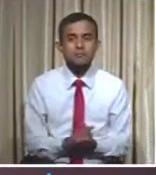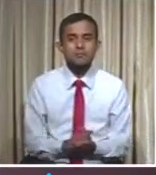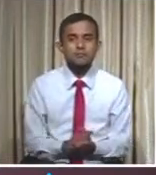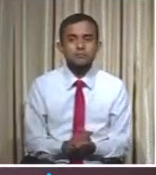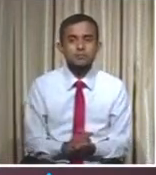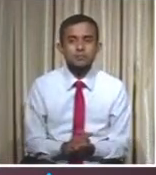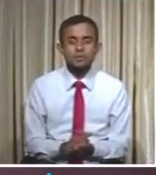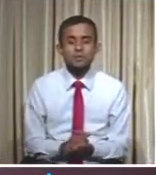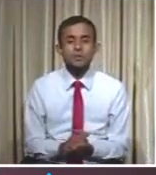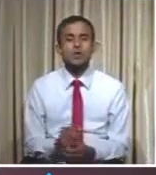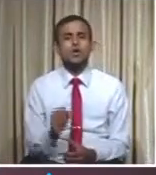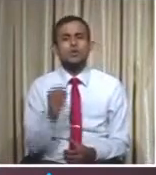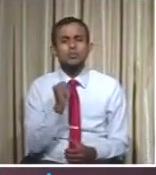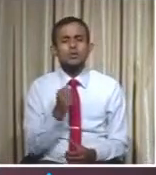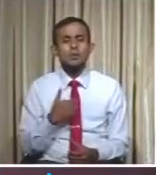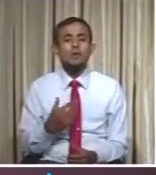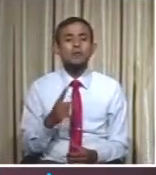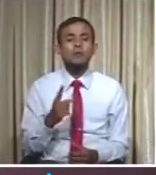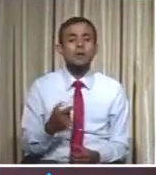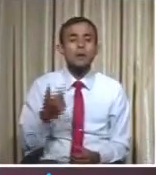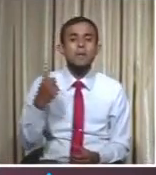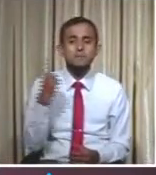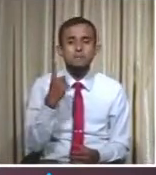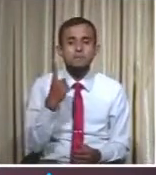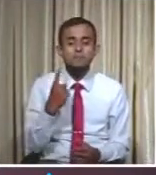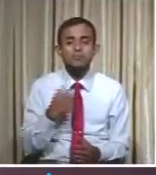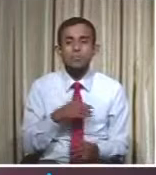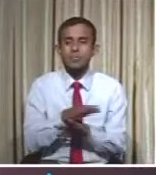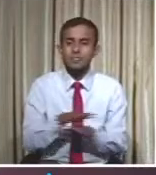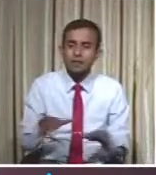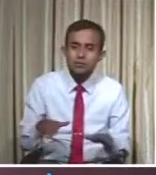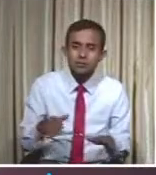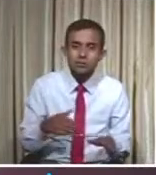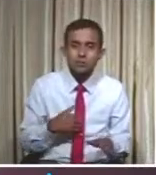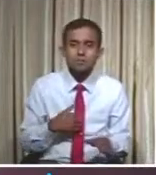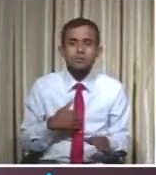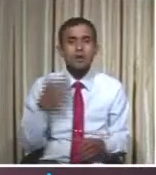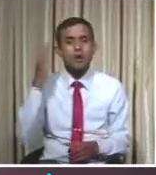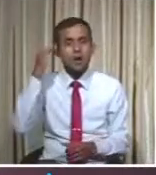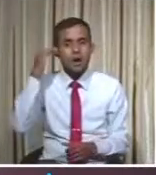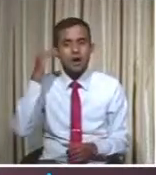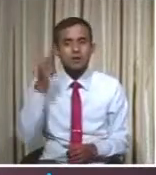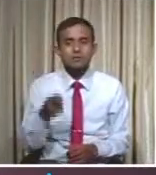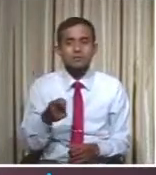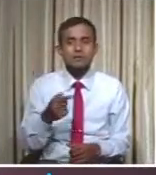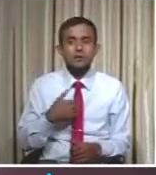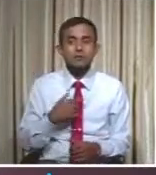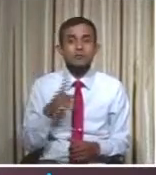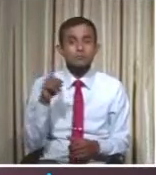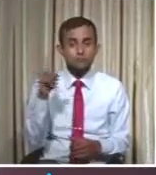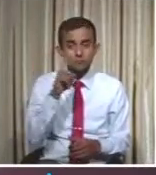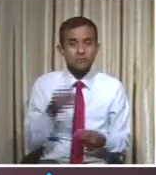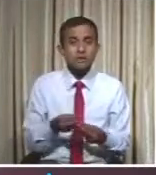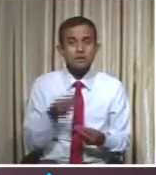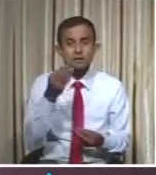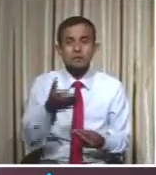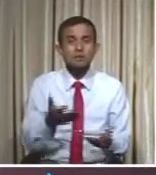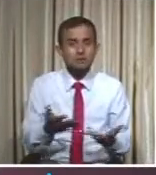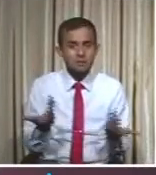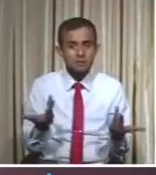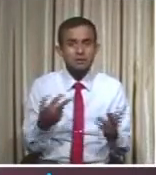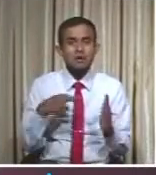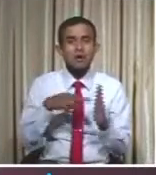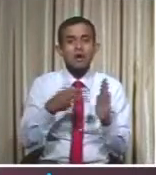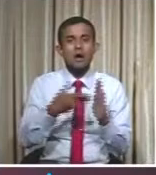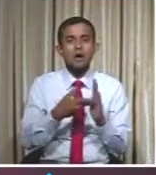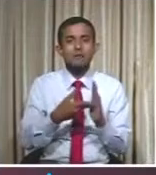එතකොට මොනවද අපේ ප්‍රමුඛතා? අපේ දරුවන්ට අපේ කාන්තාවන්ට අපි ප්‍රමුඛතාවය දෙන්නේ නැති